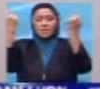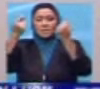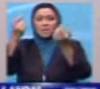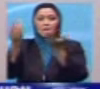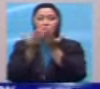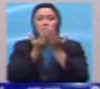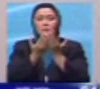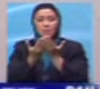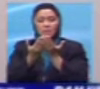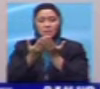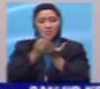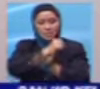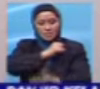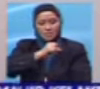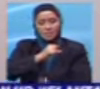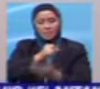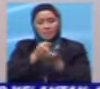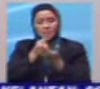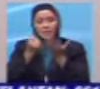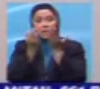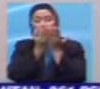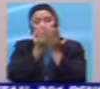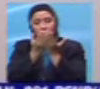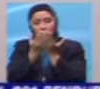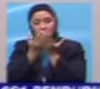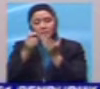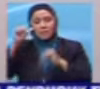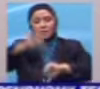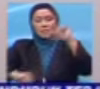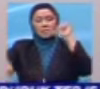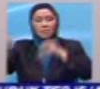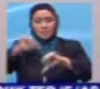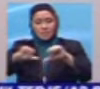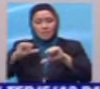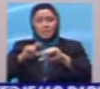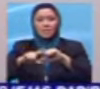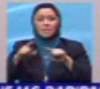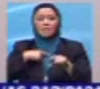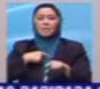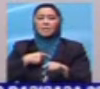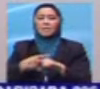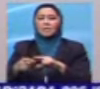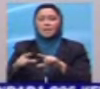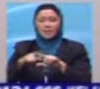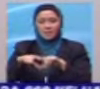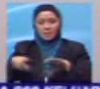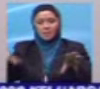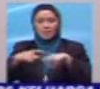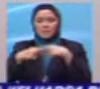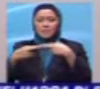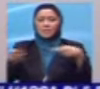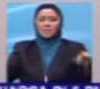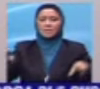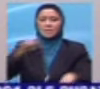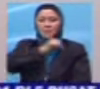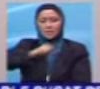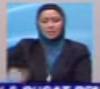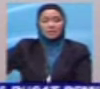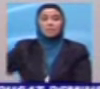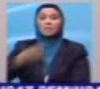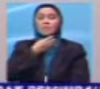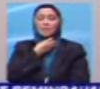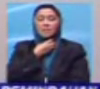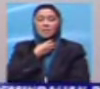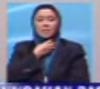Datuh oleh Sultan Perak Sultan Nazrin Muizuddin Shah di hadapan lebih 10,000 penduduk esok. Ikuti bingkisan yang